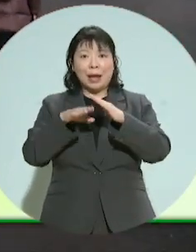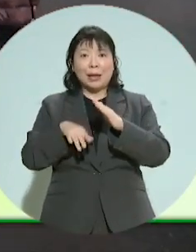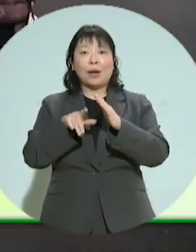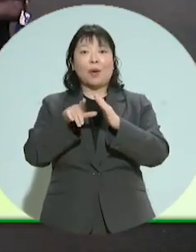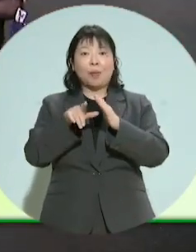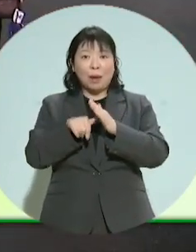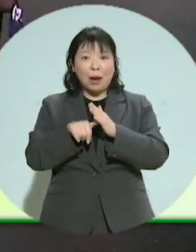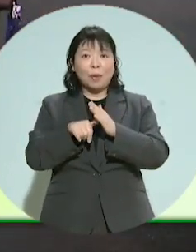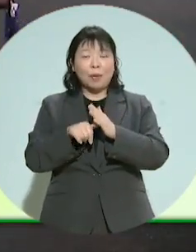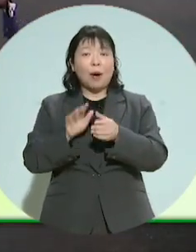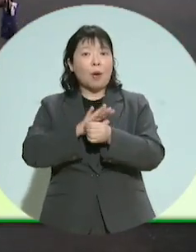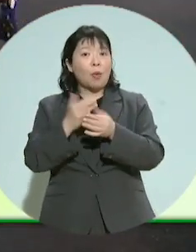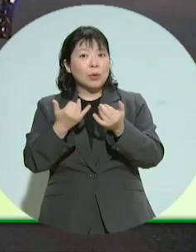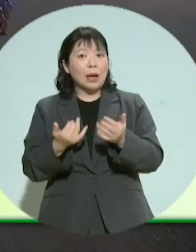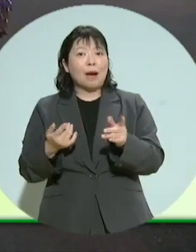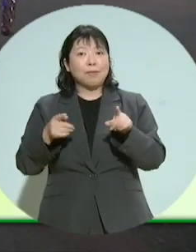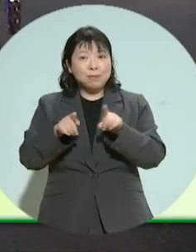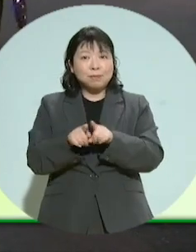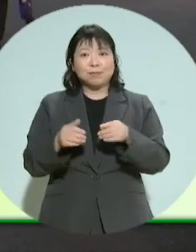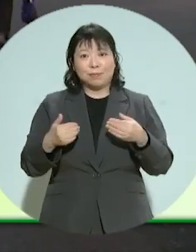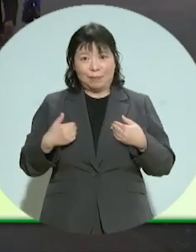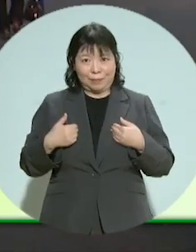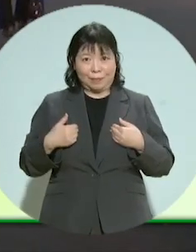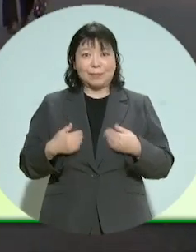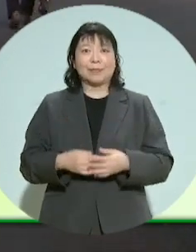護者の同伴が必要です。